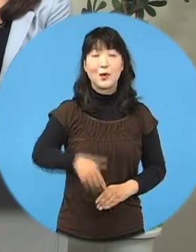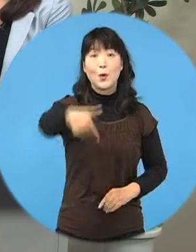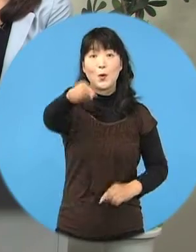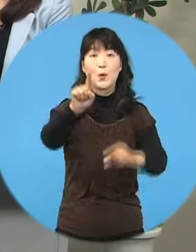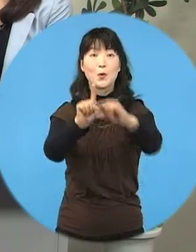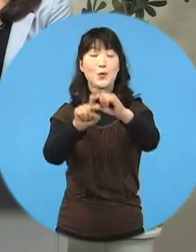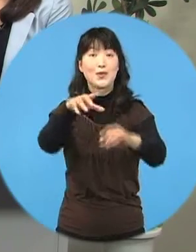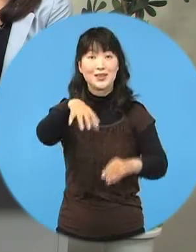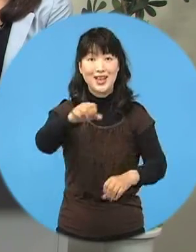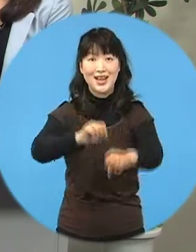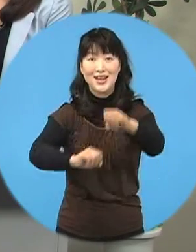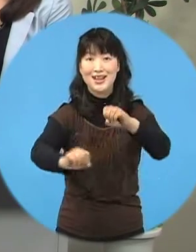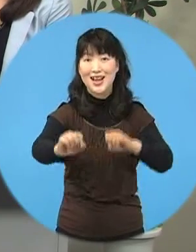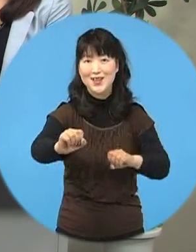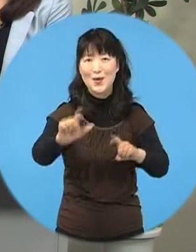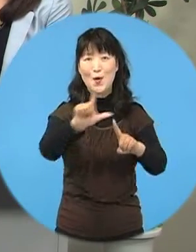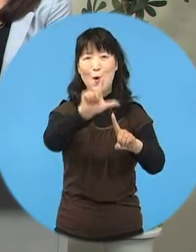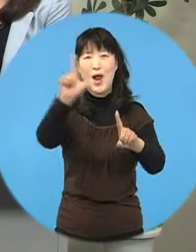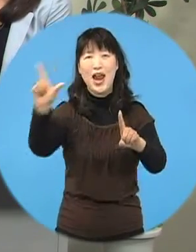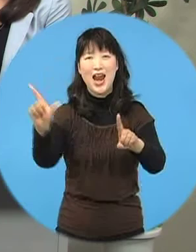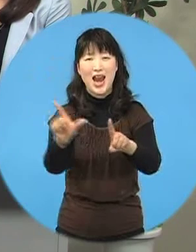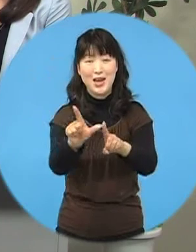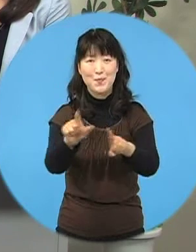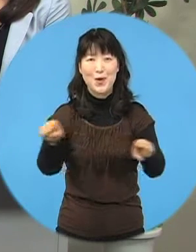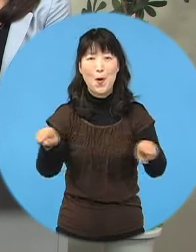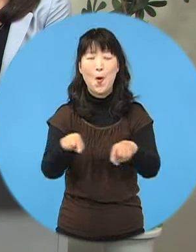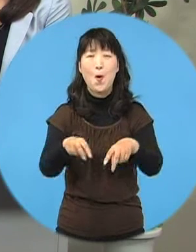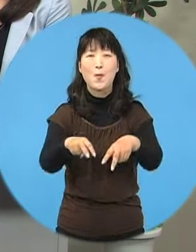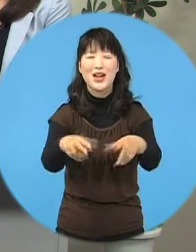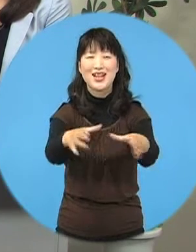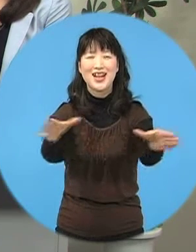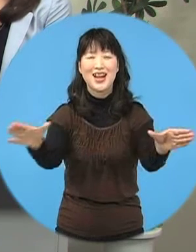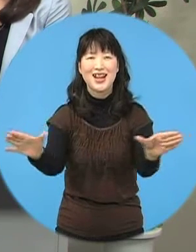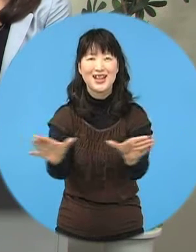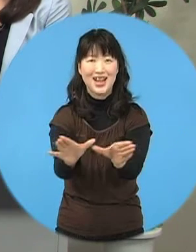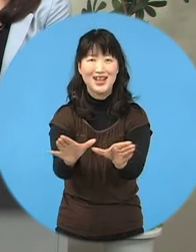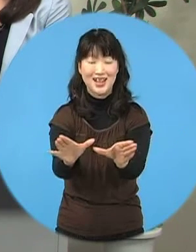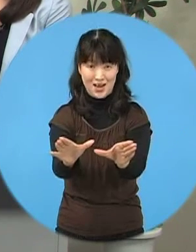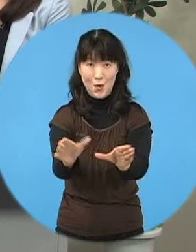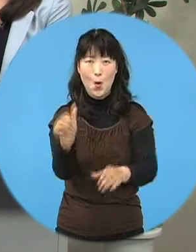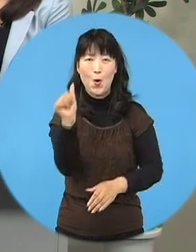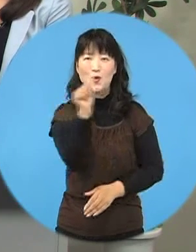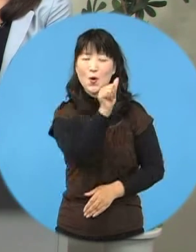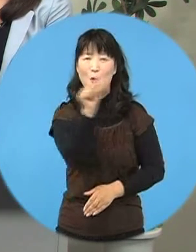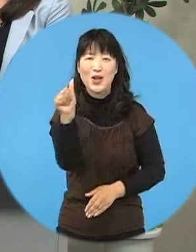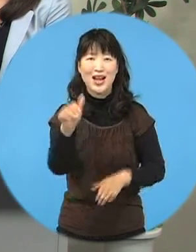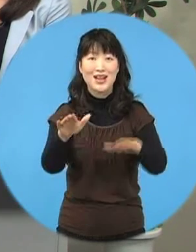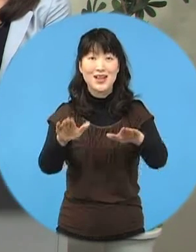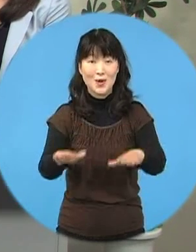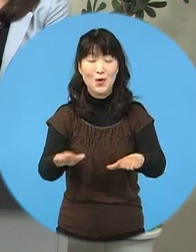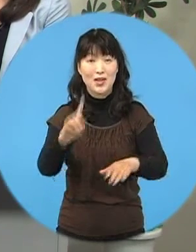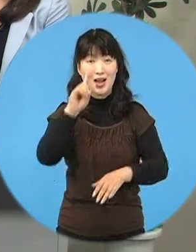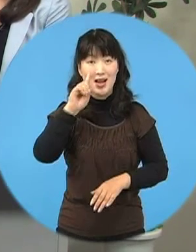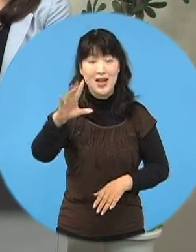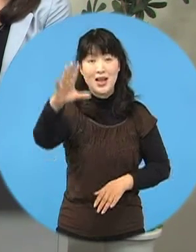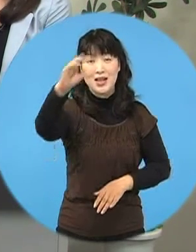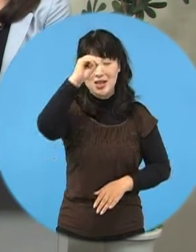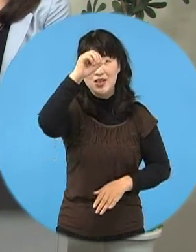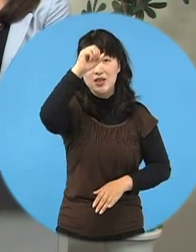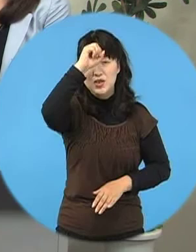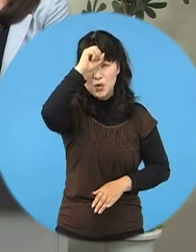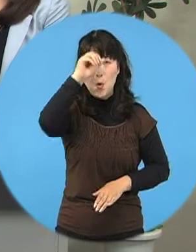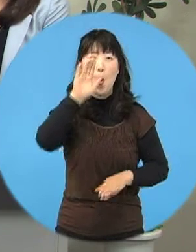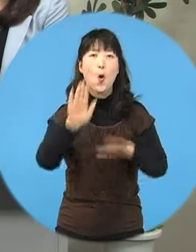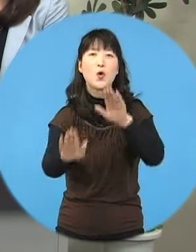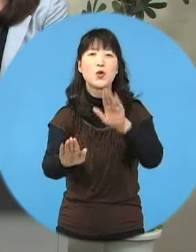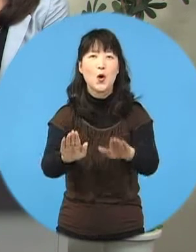府中市内で活動する NPO ボランティア団体を紹介するこのコーナー、今回は認知症予防ネット